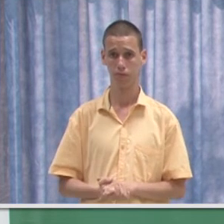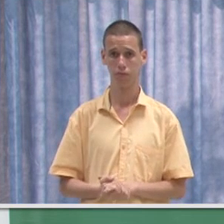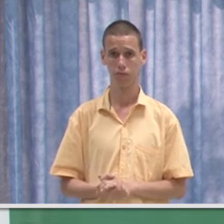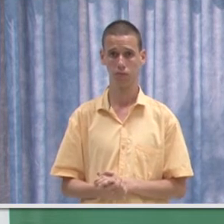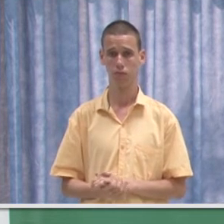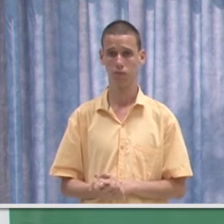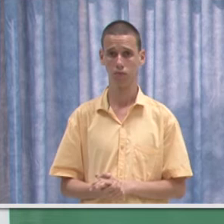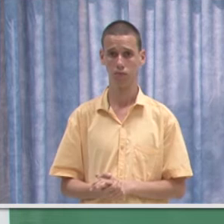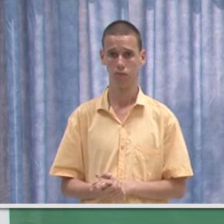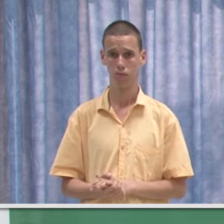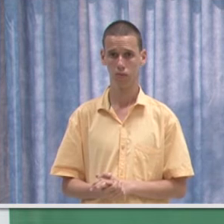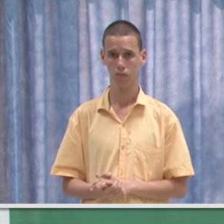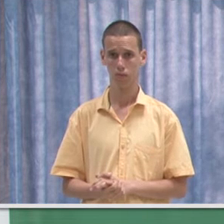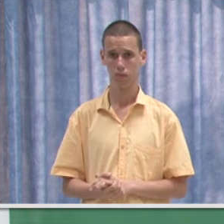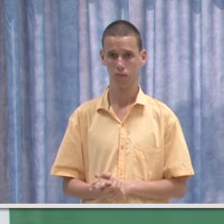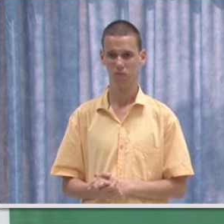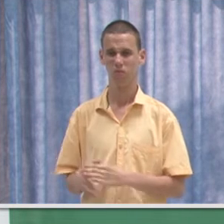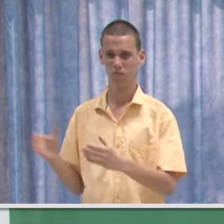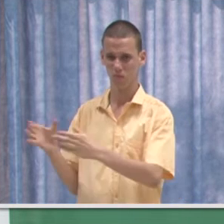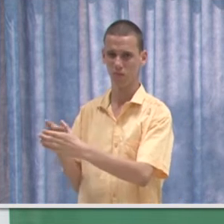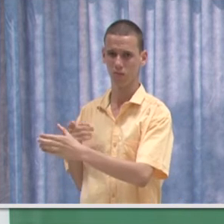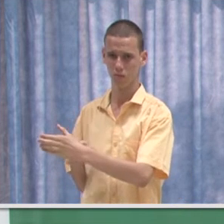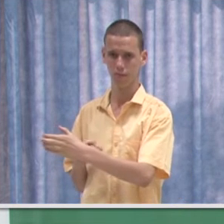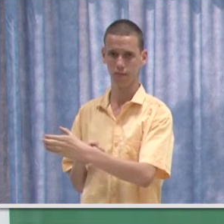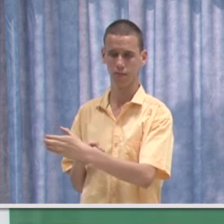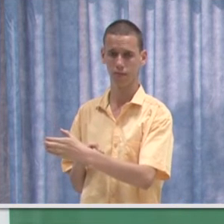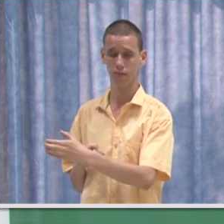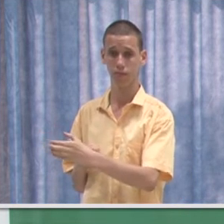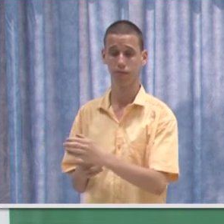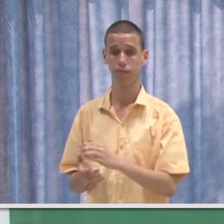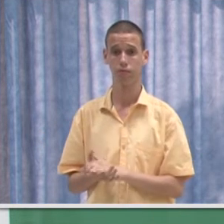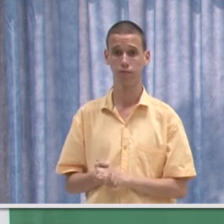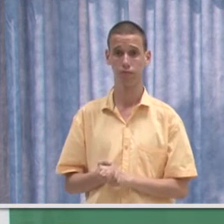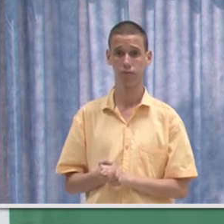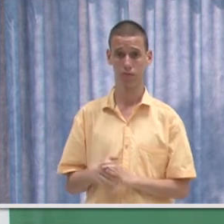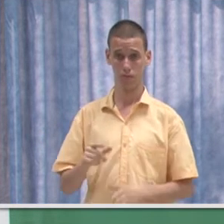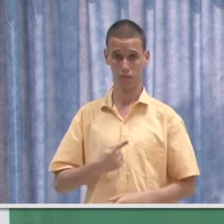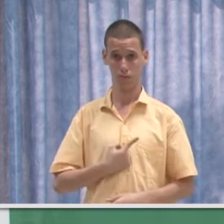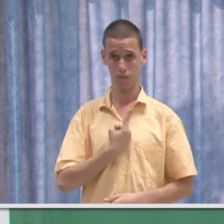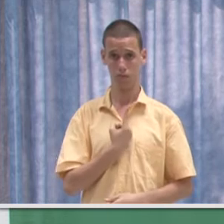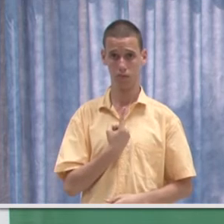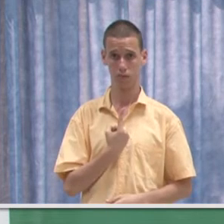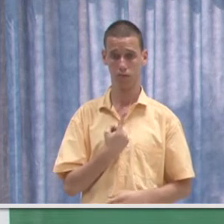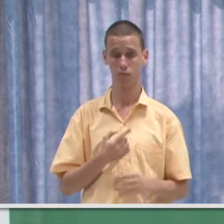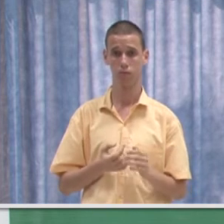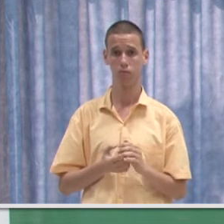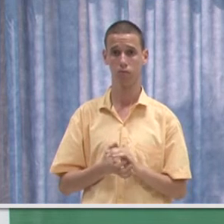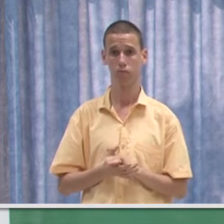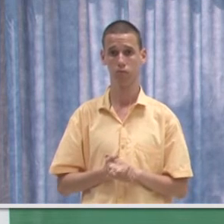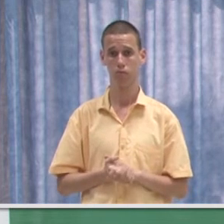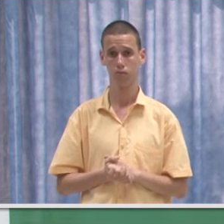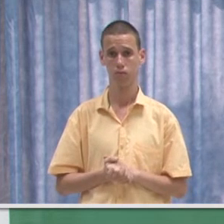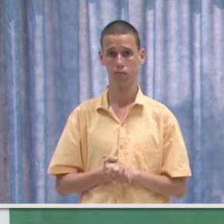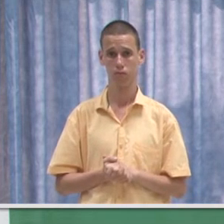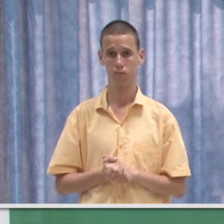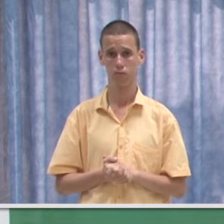ça, les autres quoi dans une minorité, et vendredi passé, et du office, il refait session avec la police pour